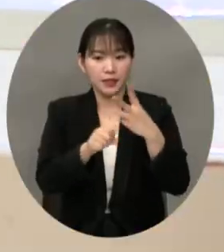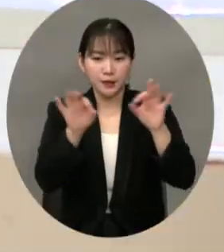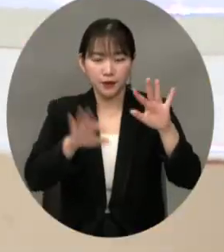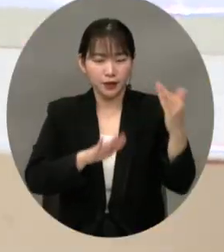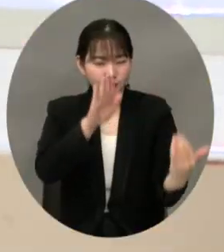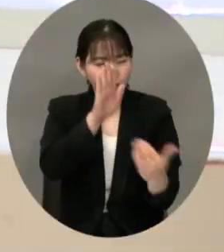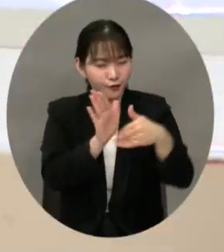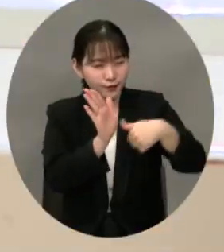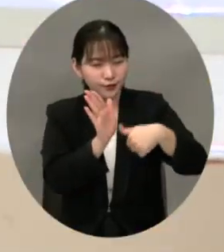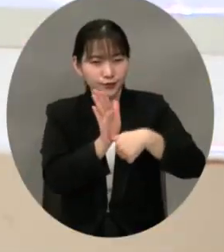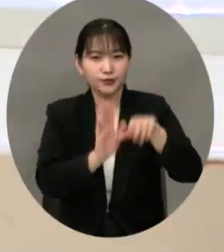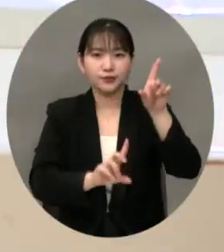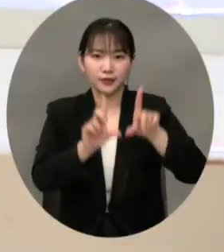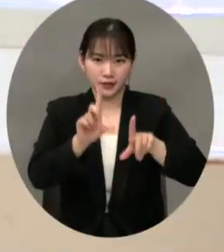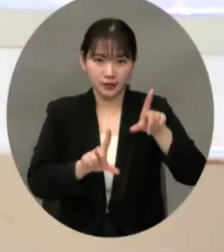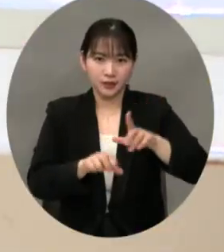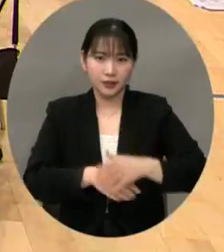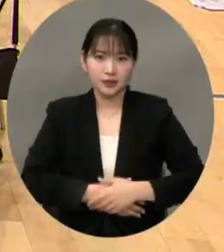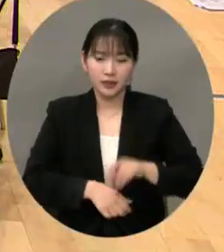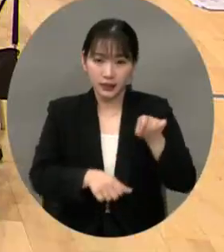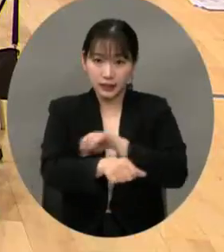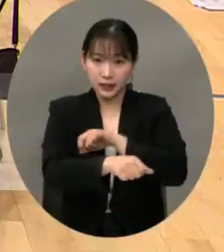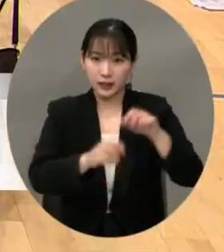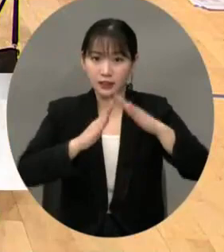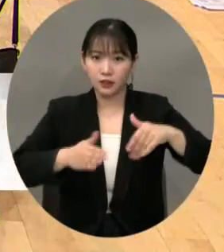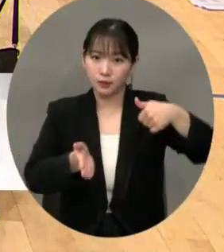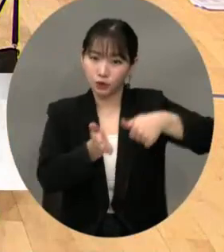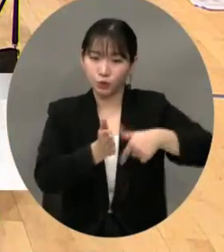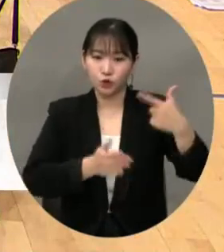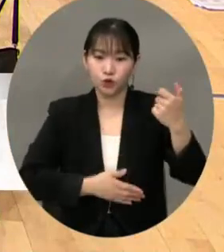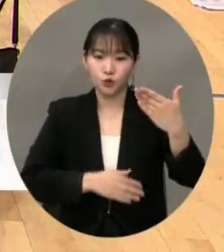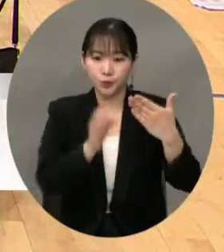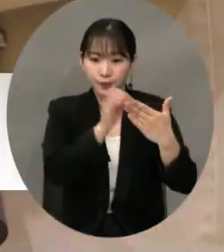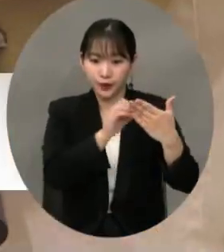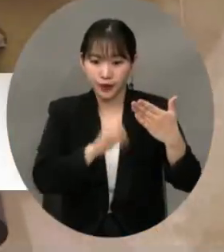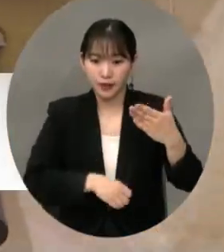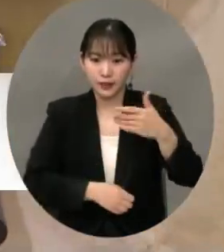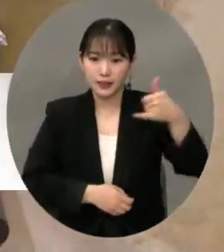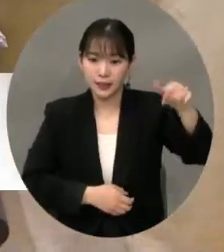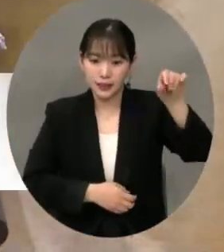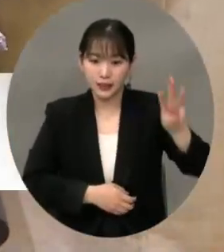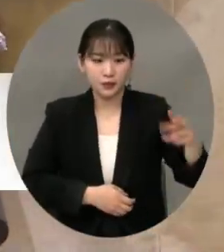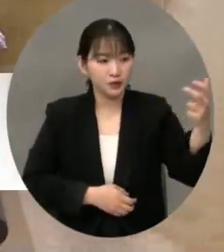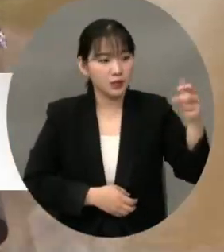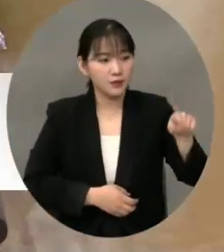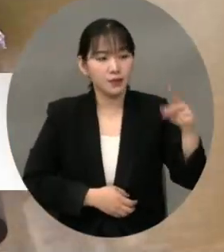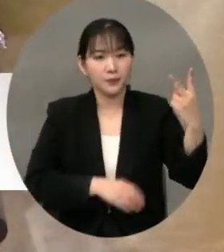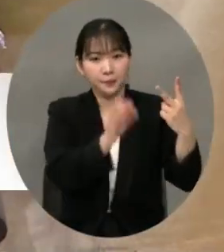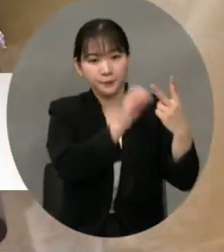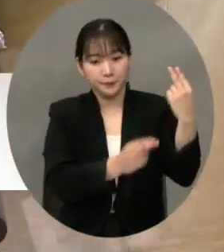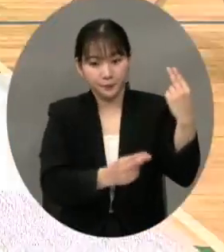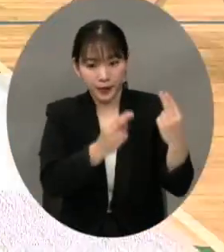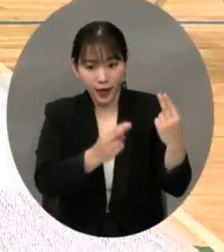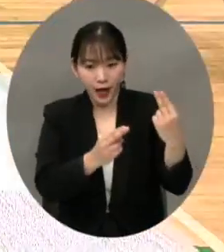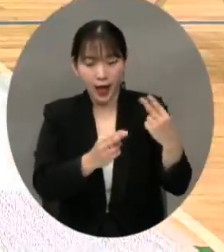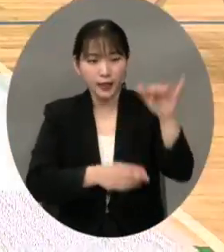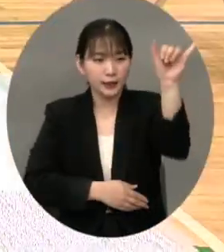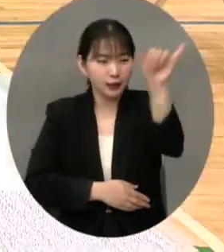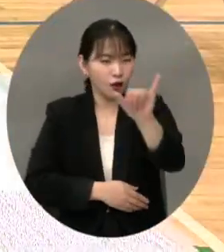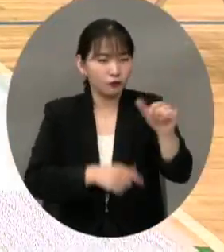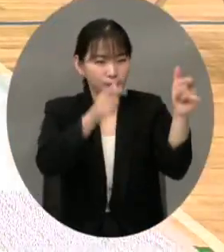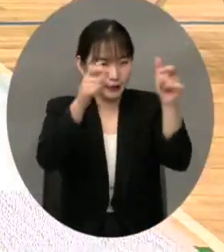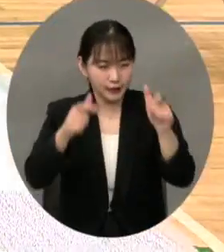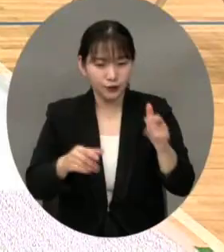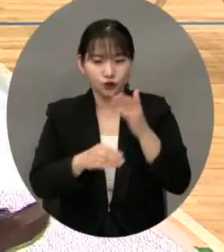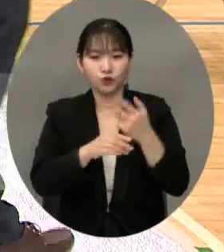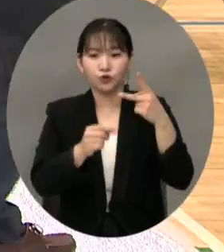최고 투표율을 기록했습니다. 특히 전남 투표율 69%는 세종 70.2%에 이어 전국 광역시도 중